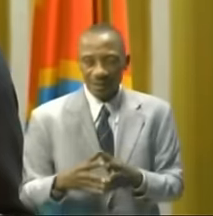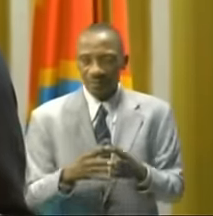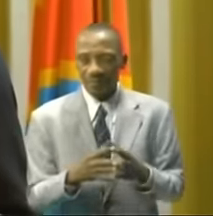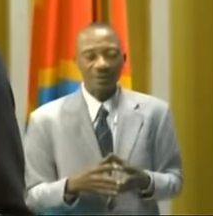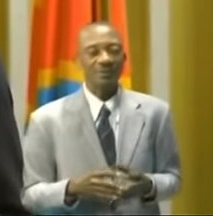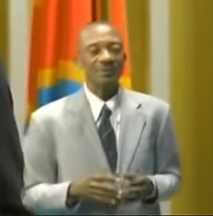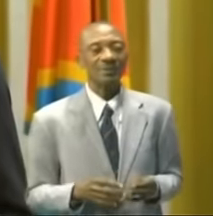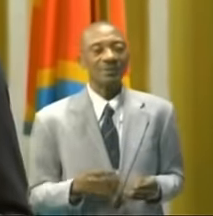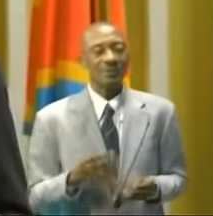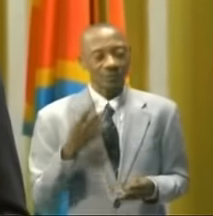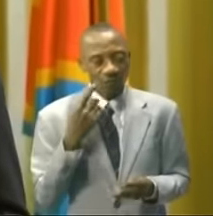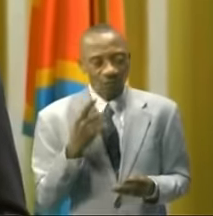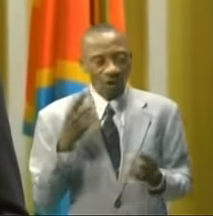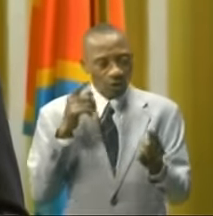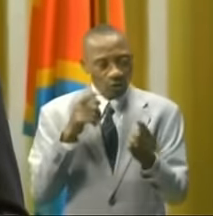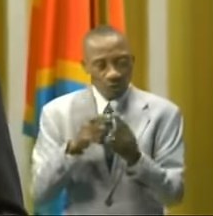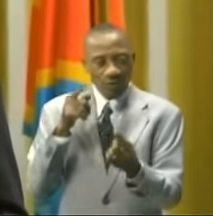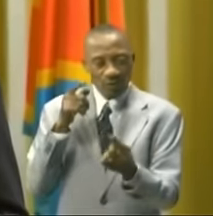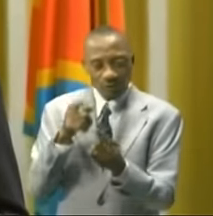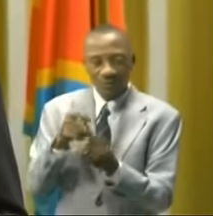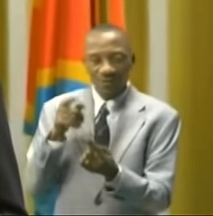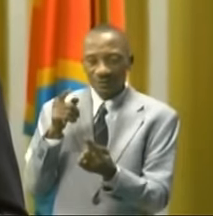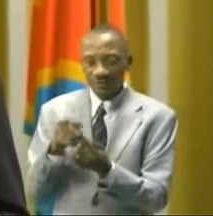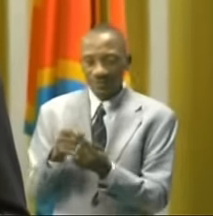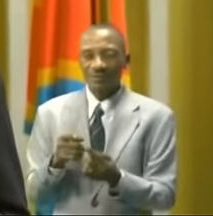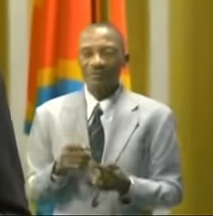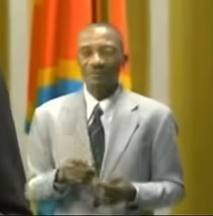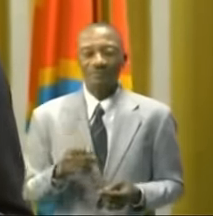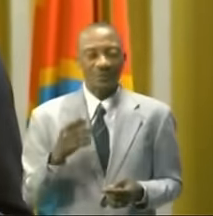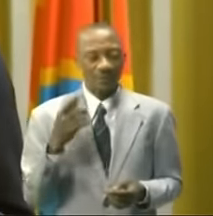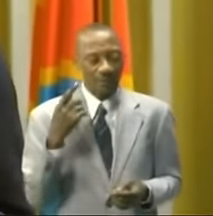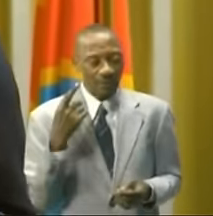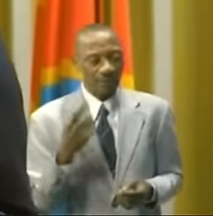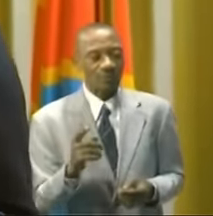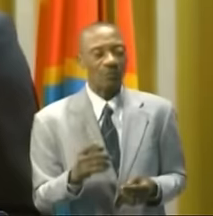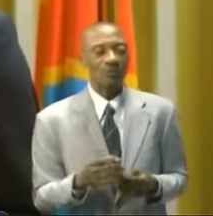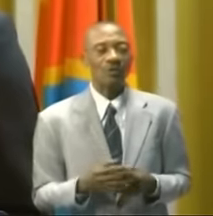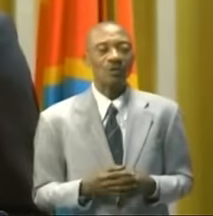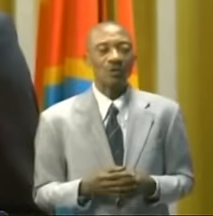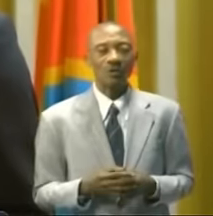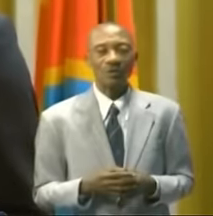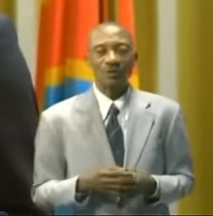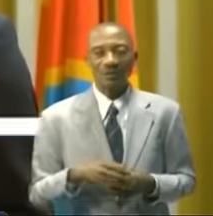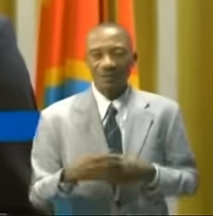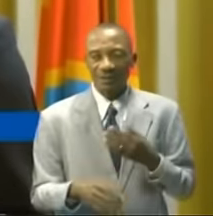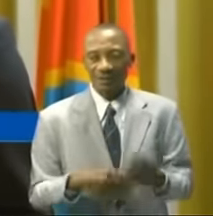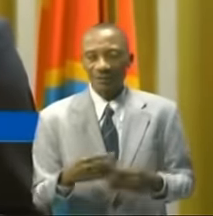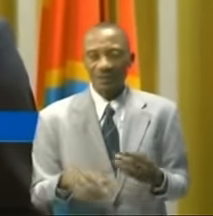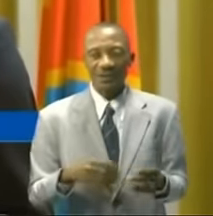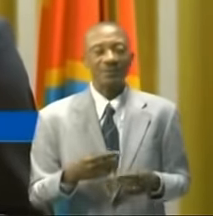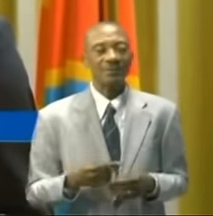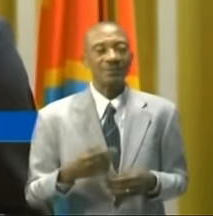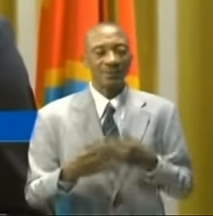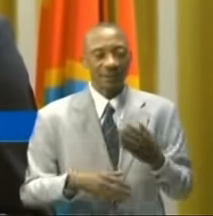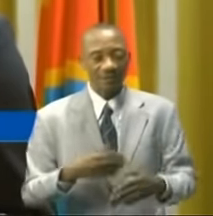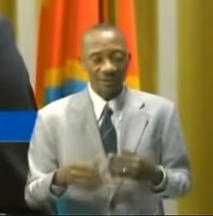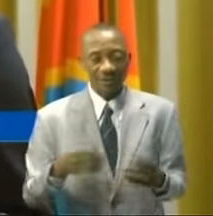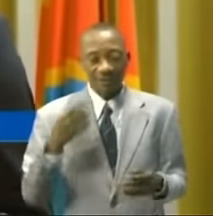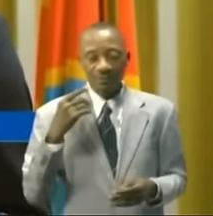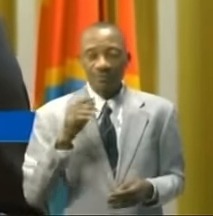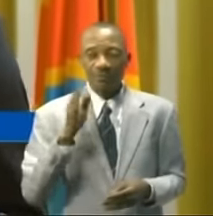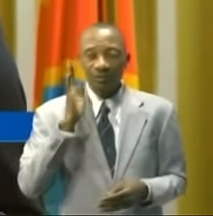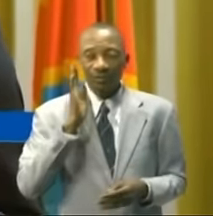objectifs assignés aux directeurs provinciaux de la DINACOPE pour la période du deuxième